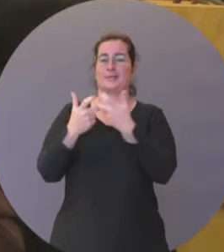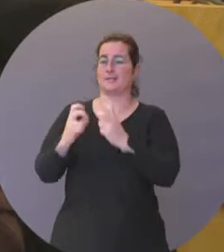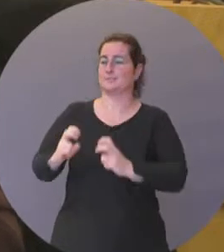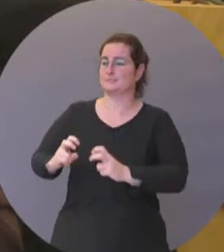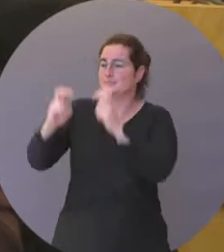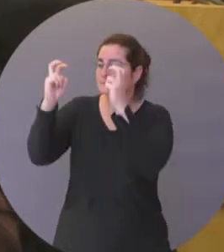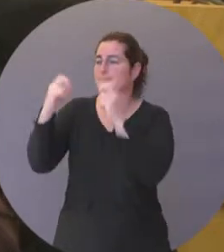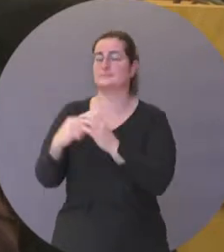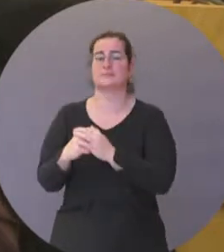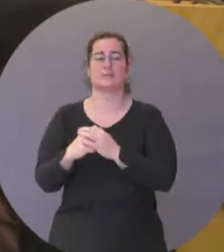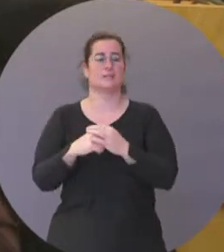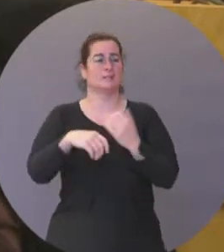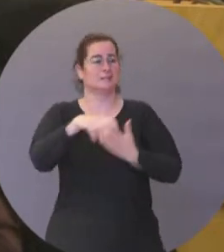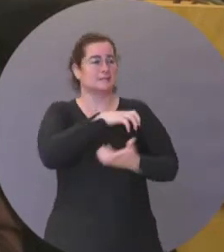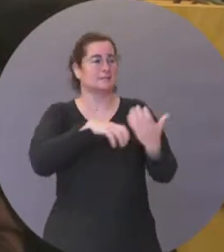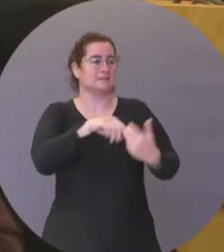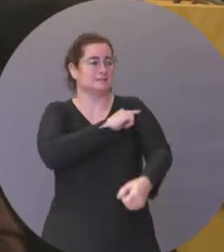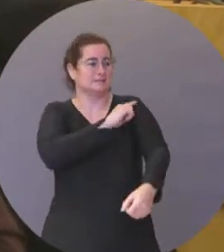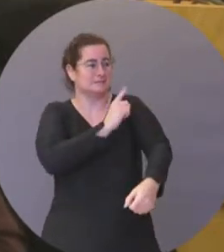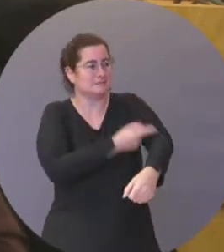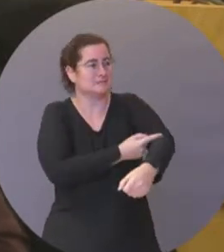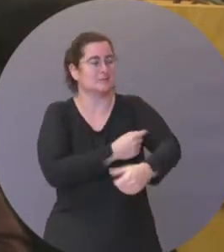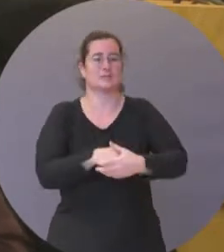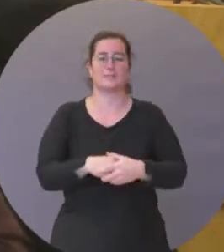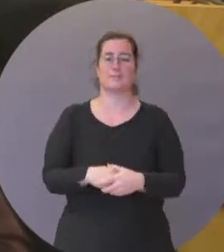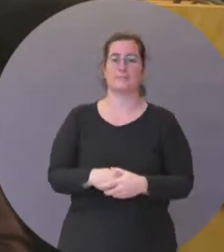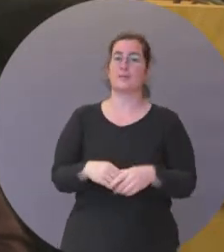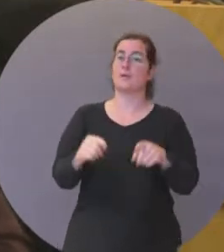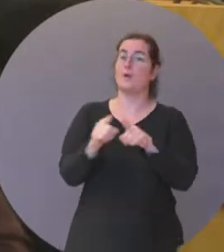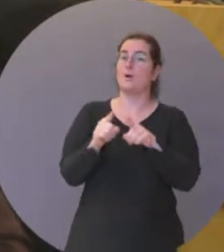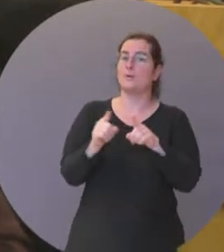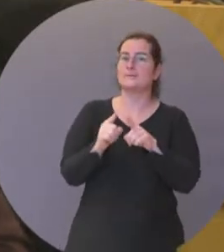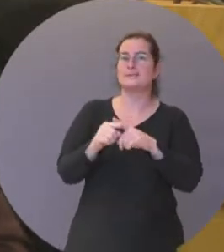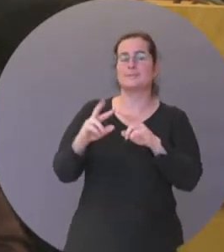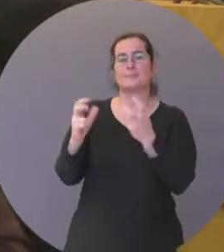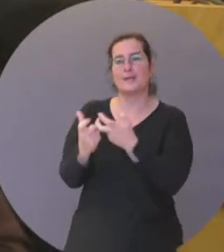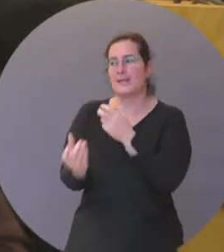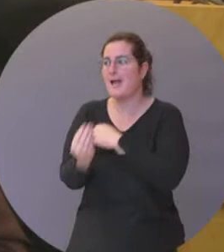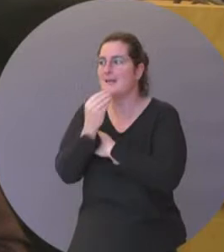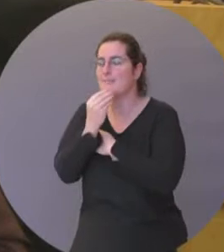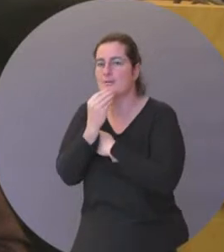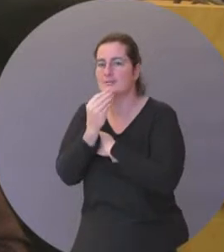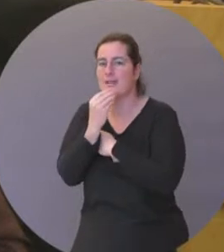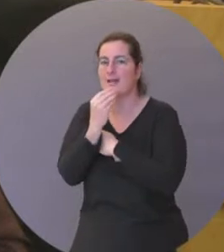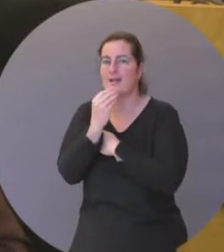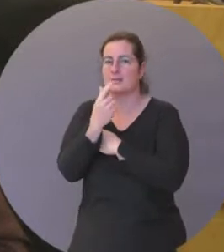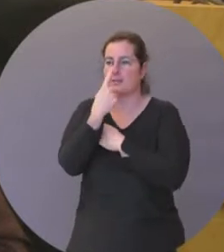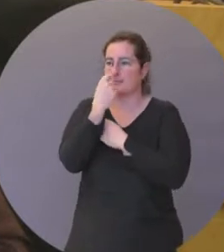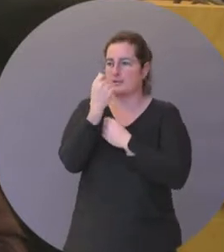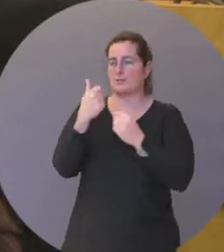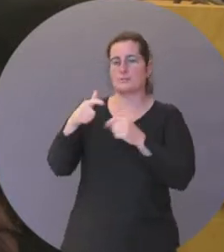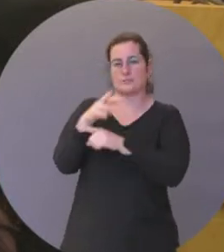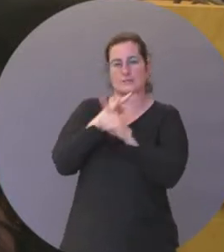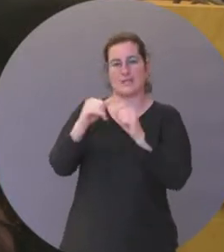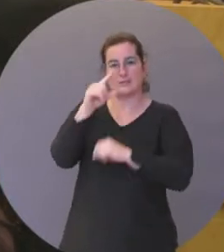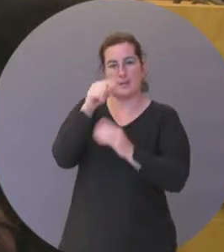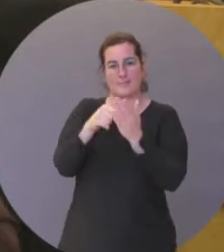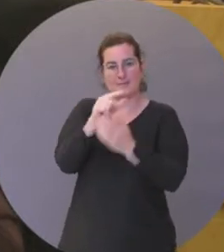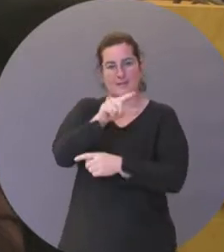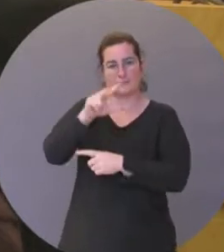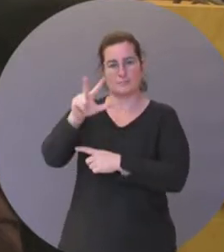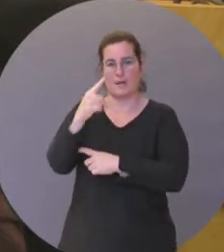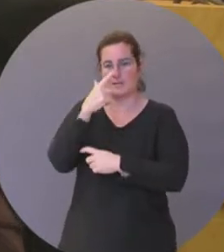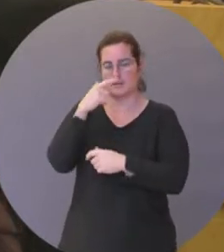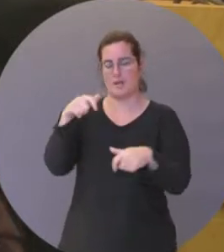notamment aussi potentiellement les enjeux autour de l'inflation des prix alimentaires font craindre un climat social de pour l'année 2023 avec